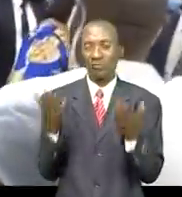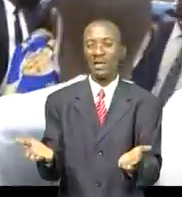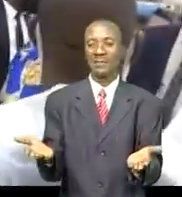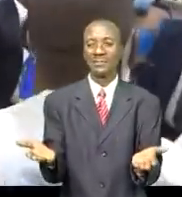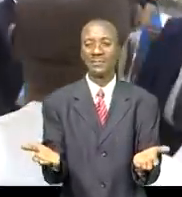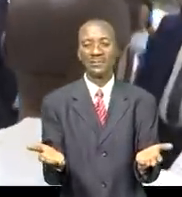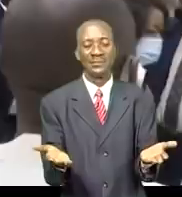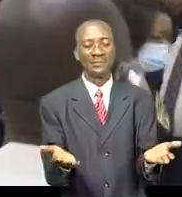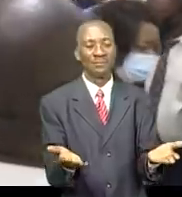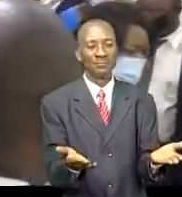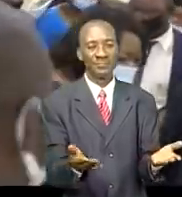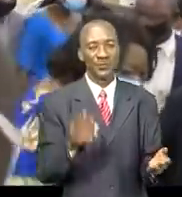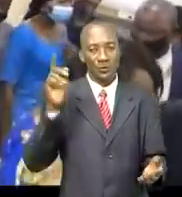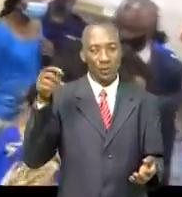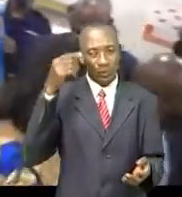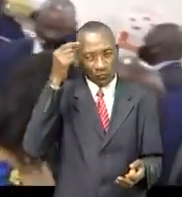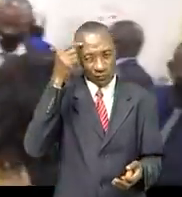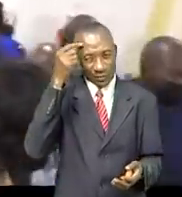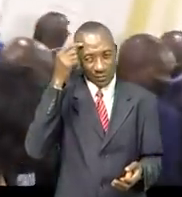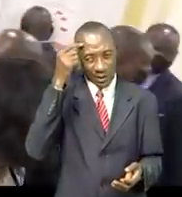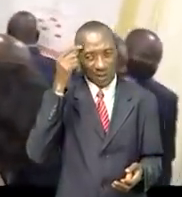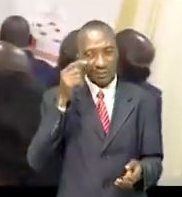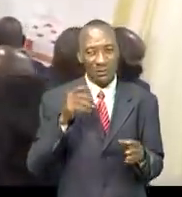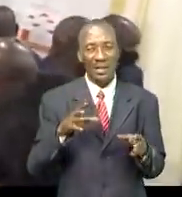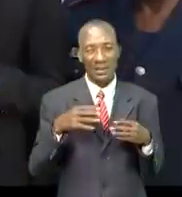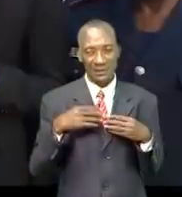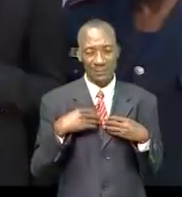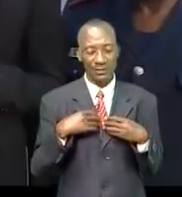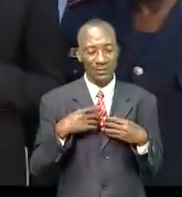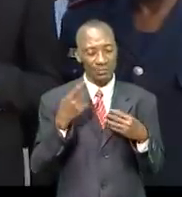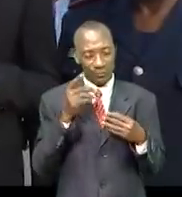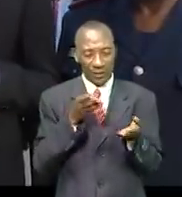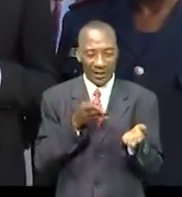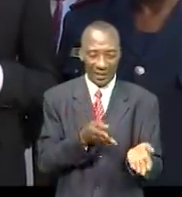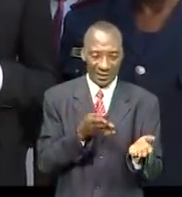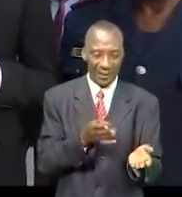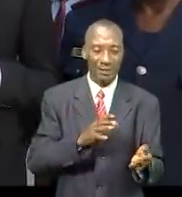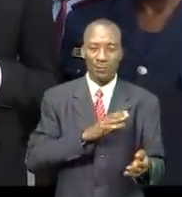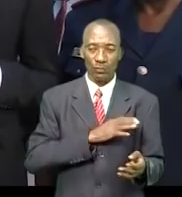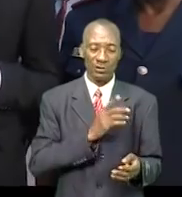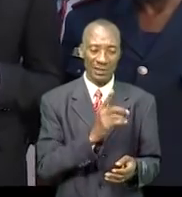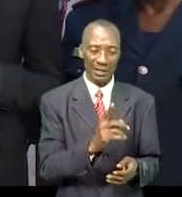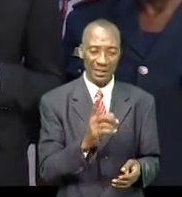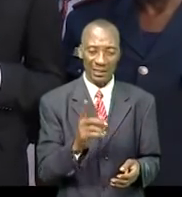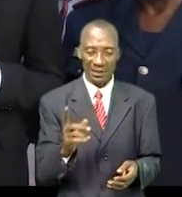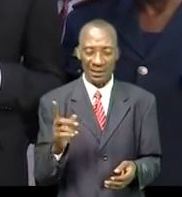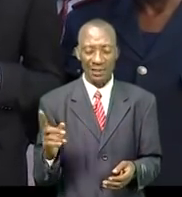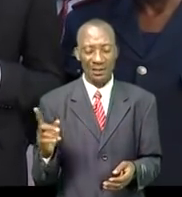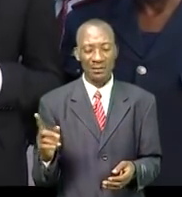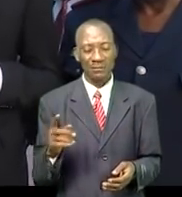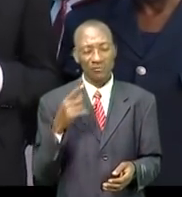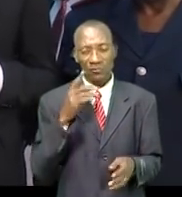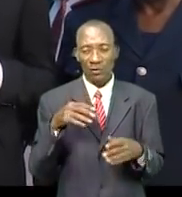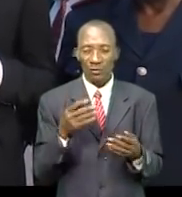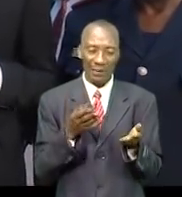Le gouvernement va s'engager à suivre de près l'évolution de chacun avec l'équipe médicale pour voir dans quelle mesure on va